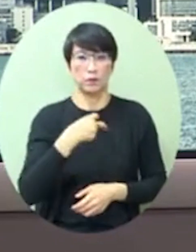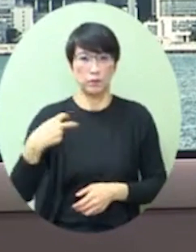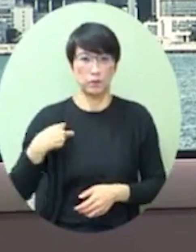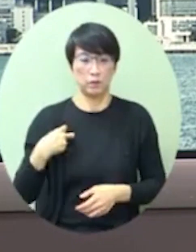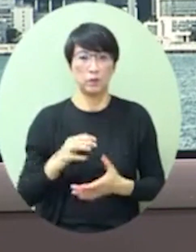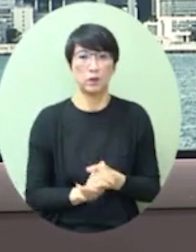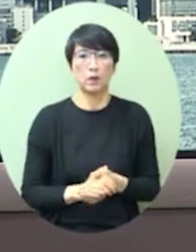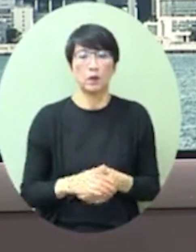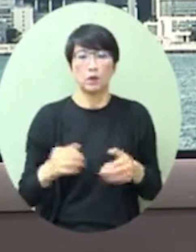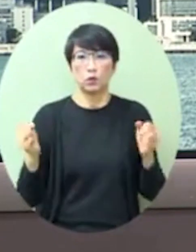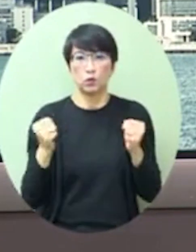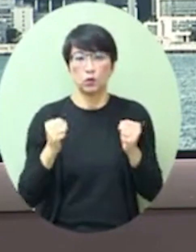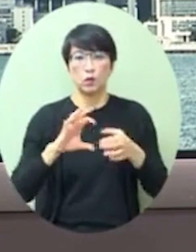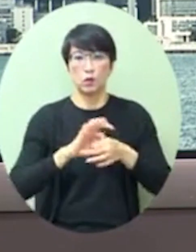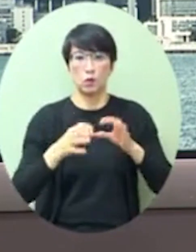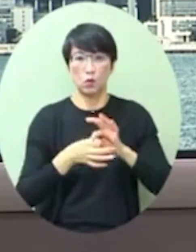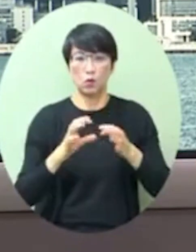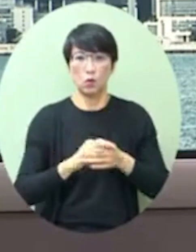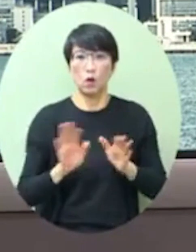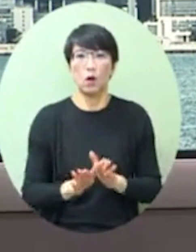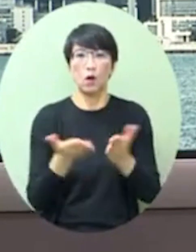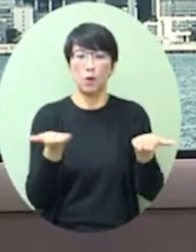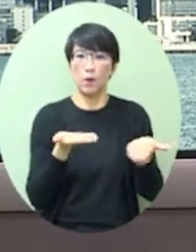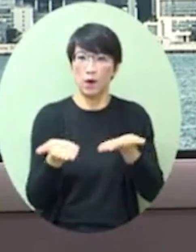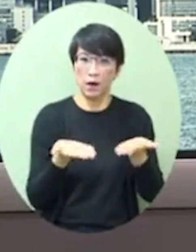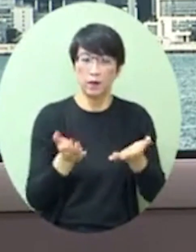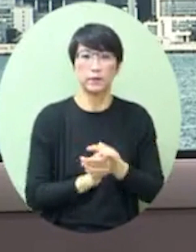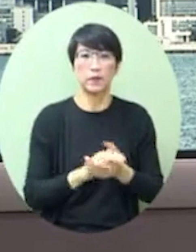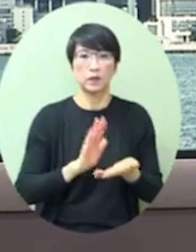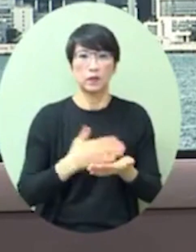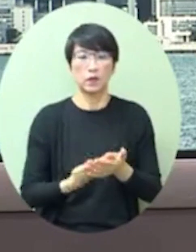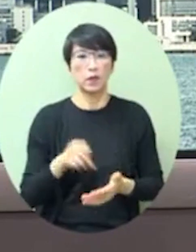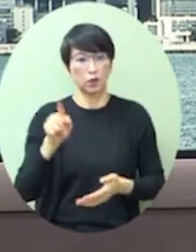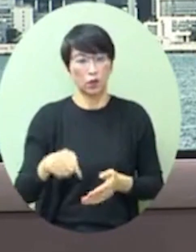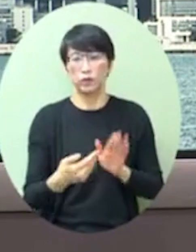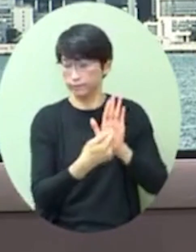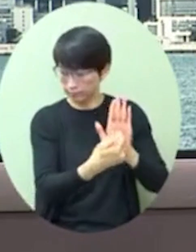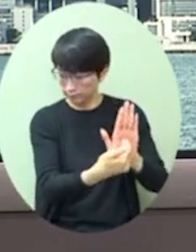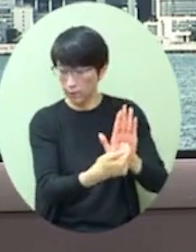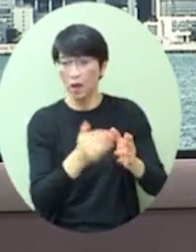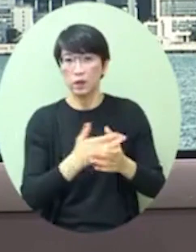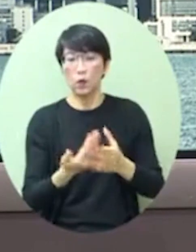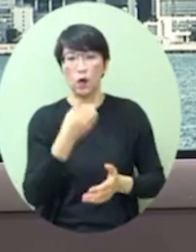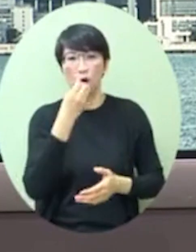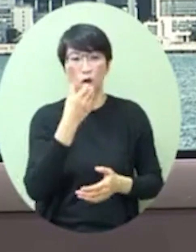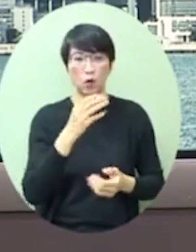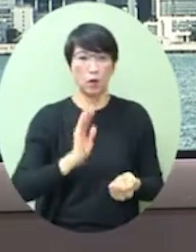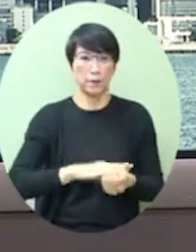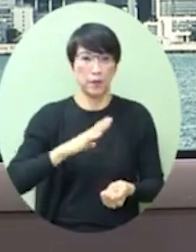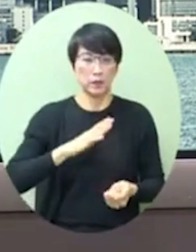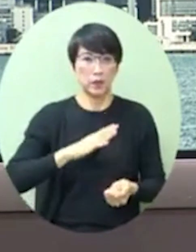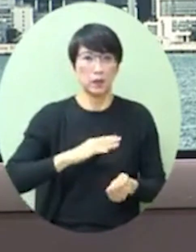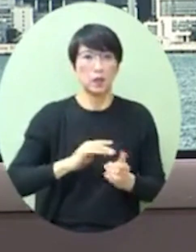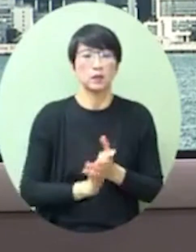个冬季奥运会的开幕式，但是我已经马上拒绝了，因为当时香港的疫情已经是逆